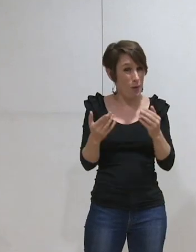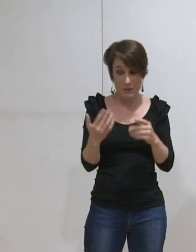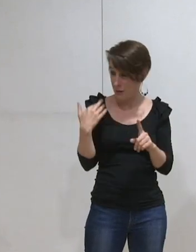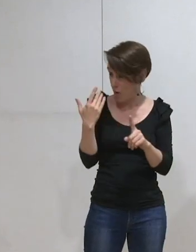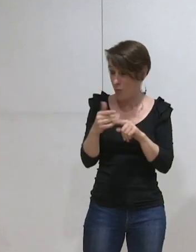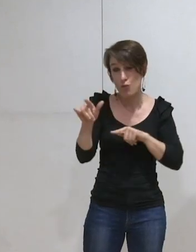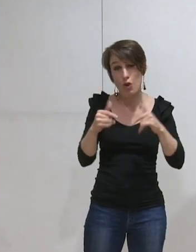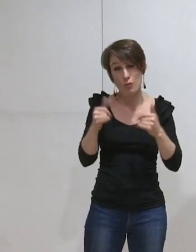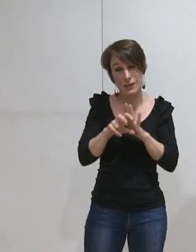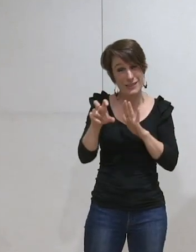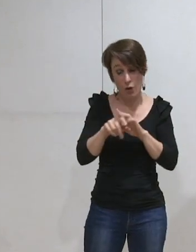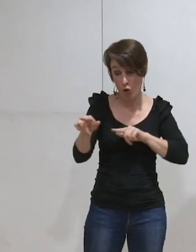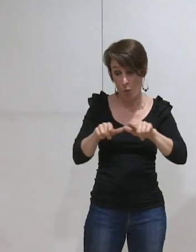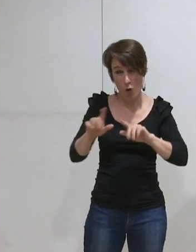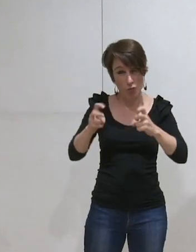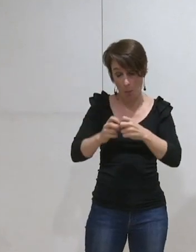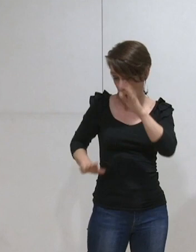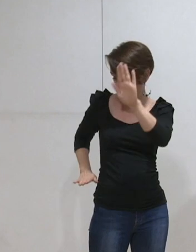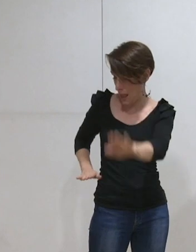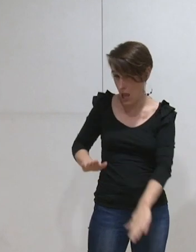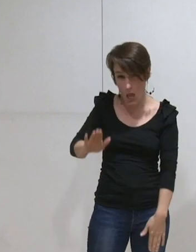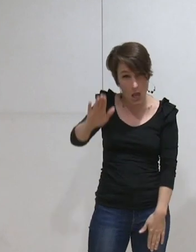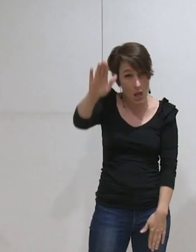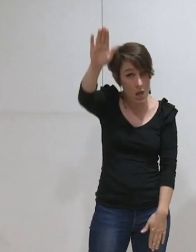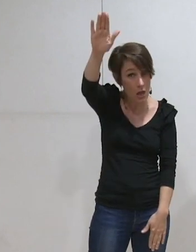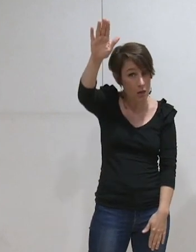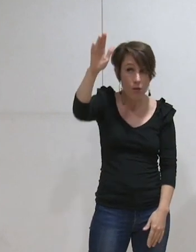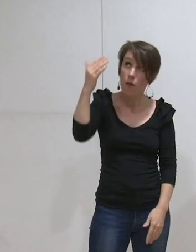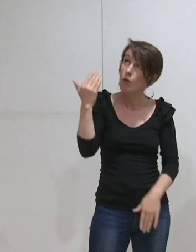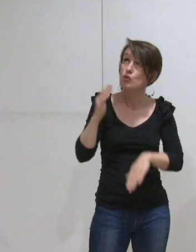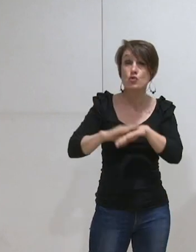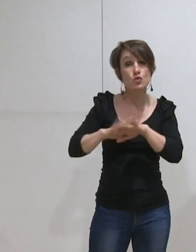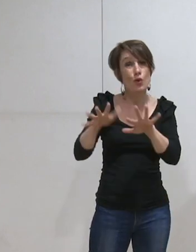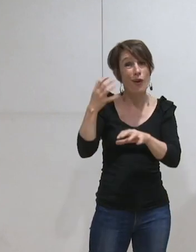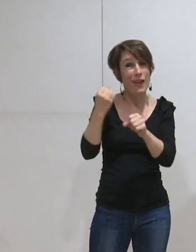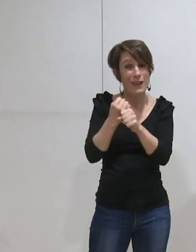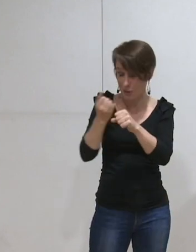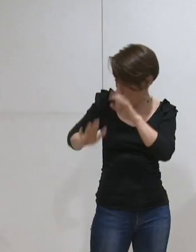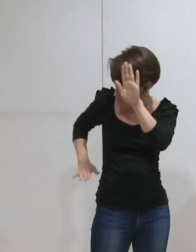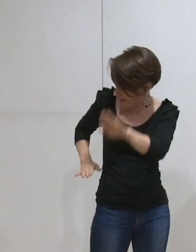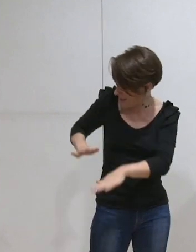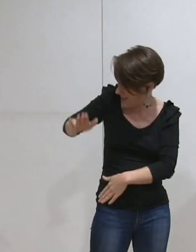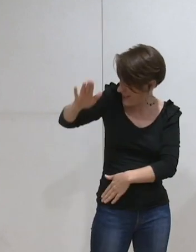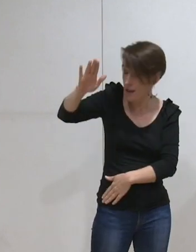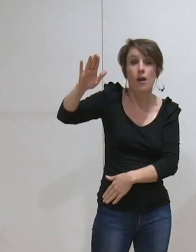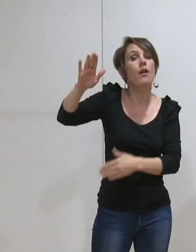augmenté il a fortement augmenté pendant une quinzaine d'années il s'est